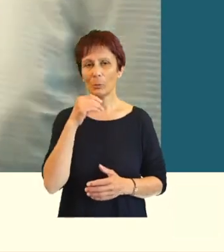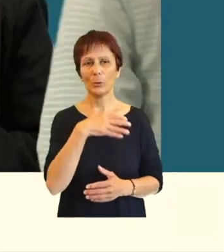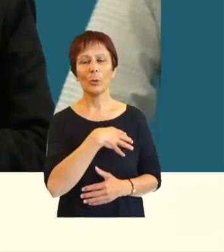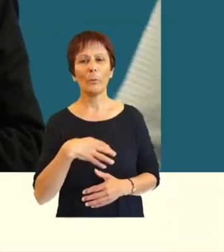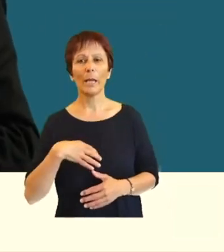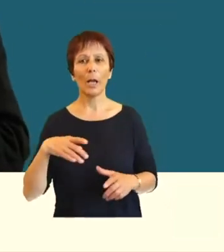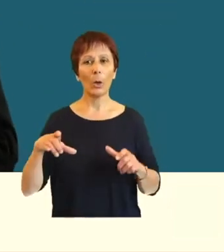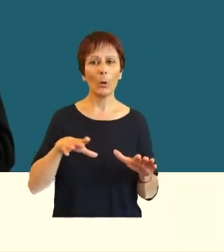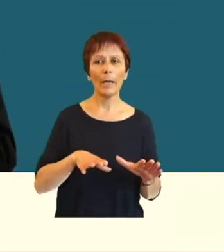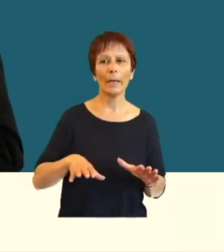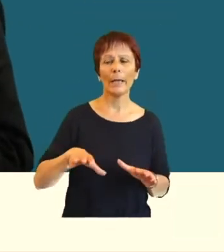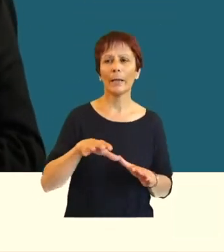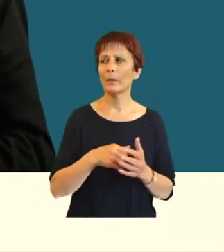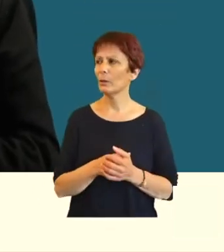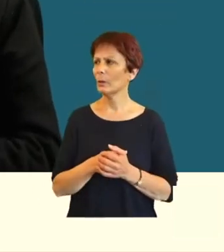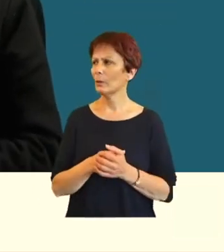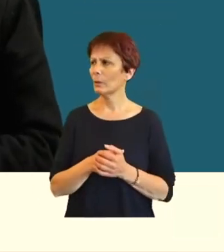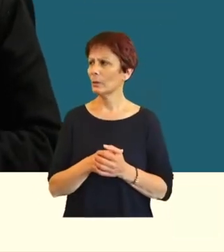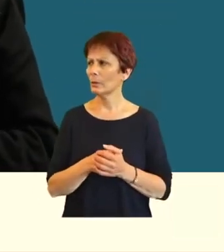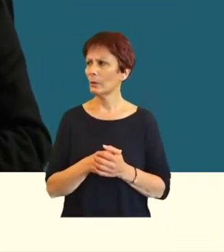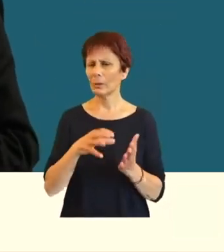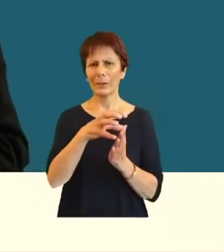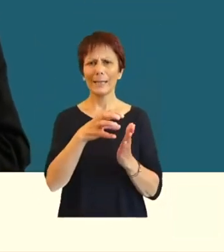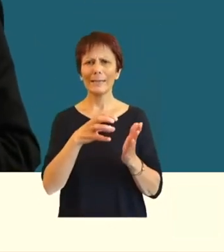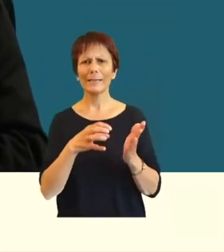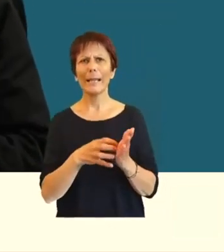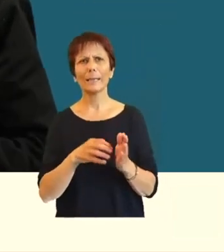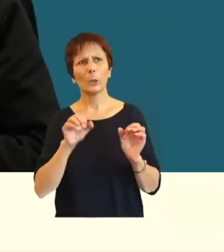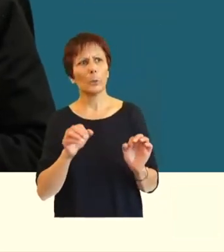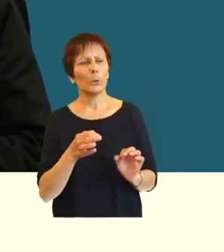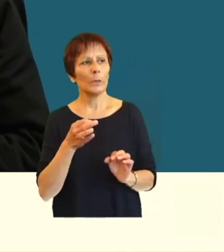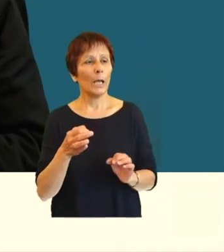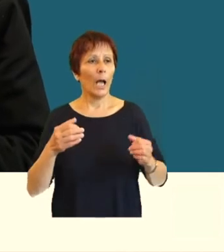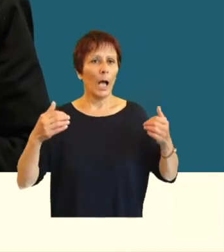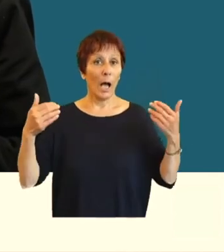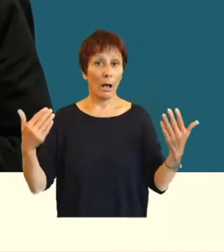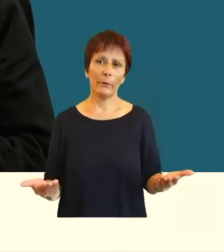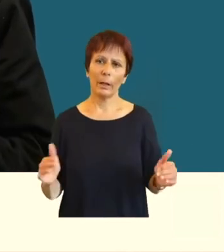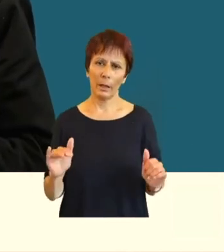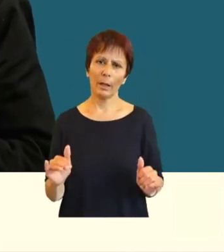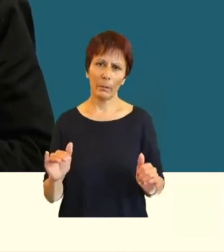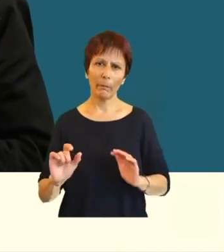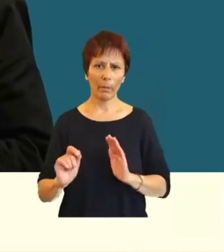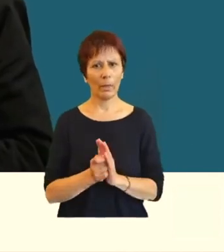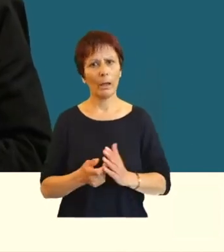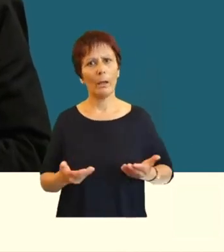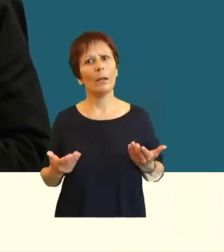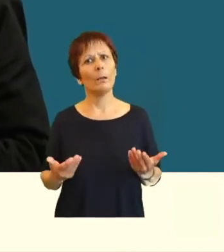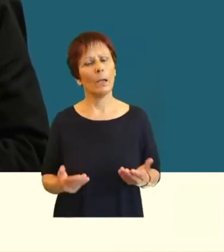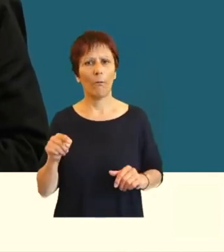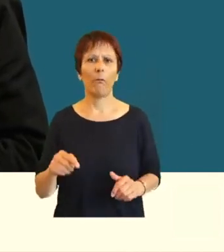collègues, ce texte, on pourrait dire qu'enfin, il est temps. Il est temps